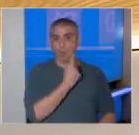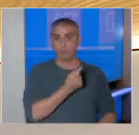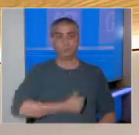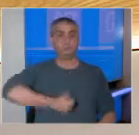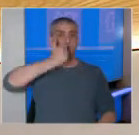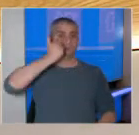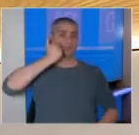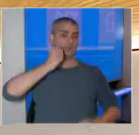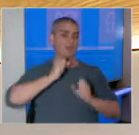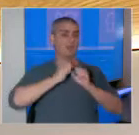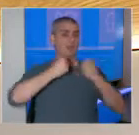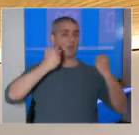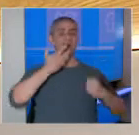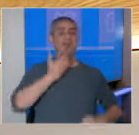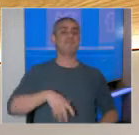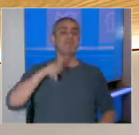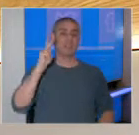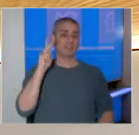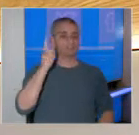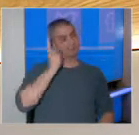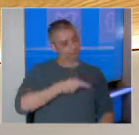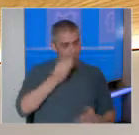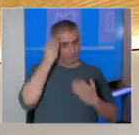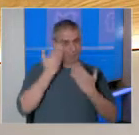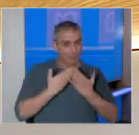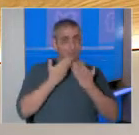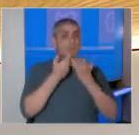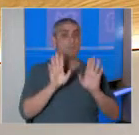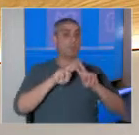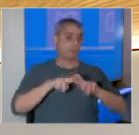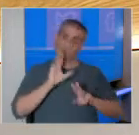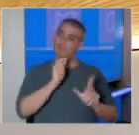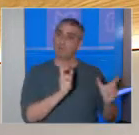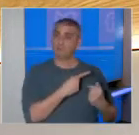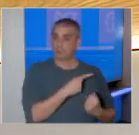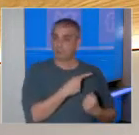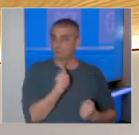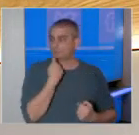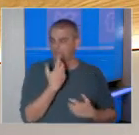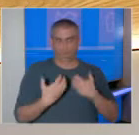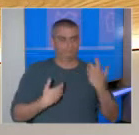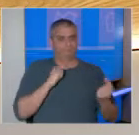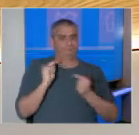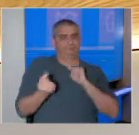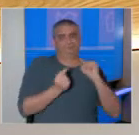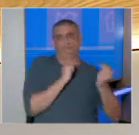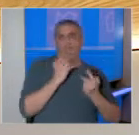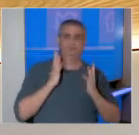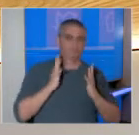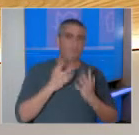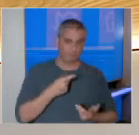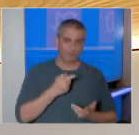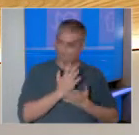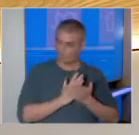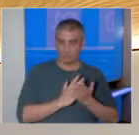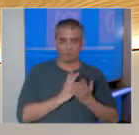שר התורה, הרב קניאבסקי, הורה להשאיר את תלמודי התורה פתוחים למרות הסגר. דיווחים שעוררו דיון ציבורי לוהט שאף